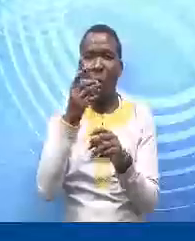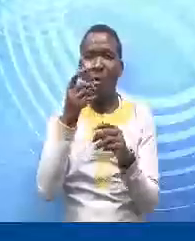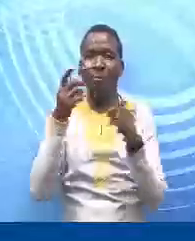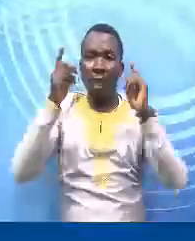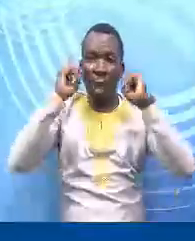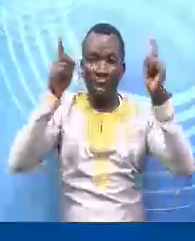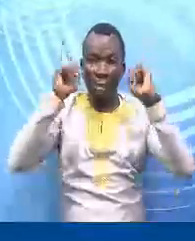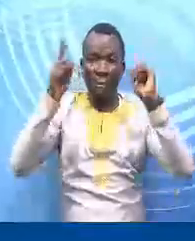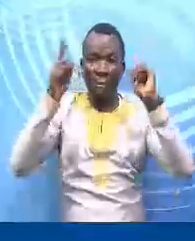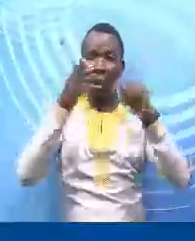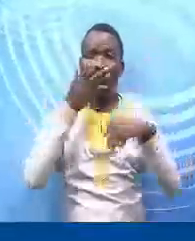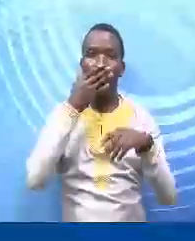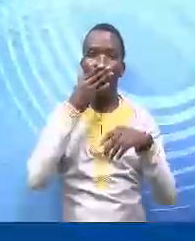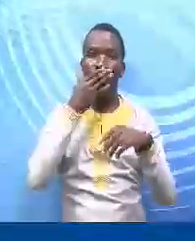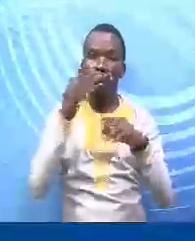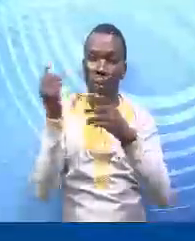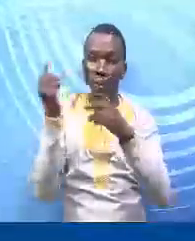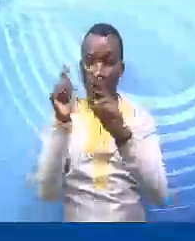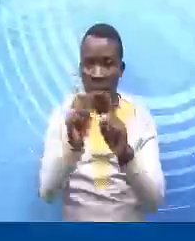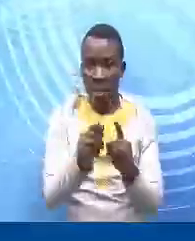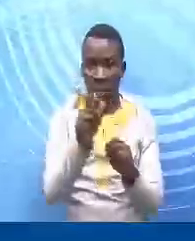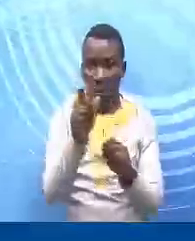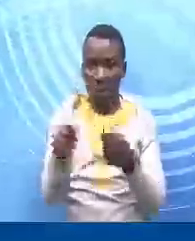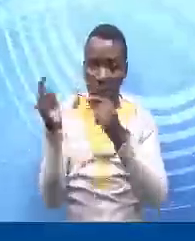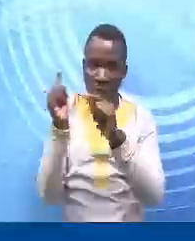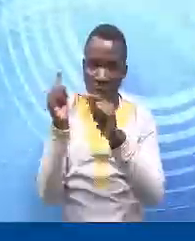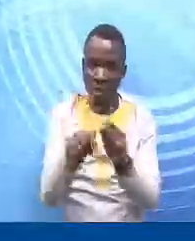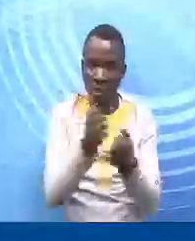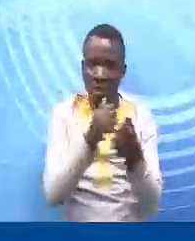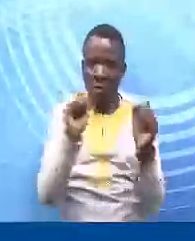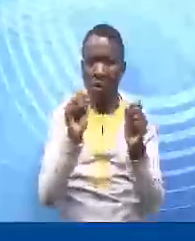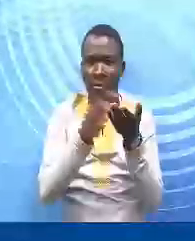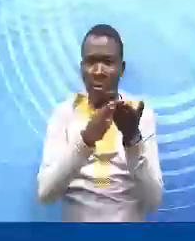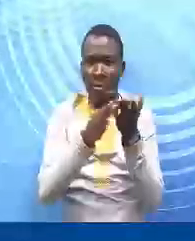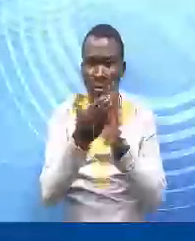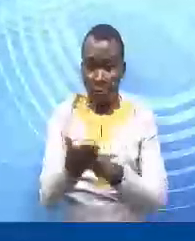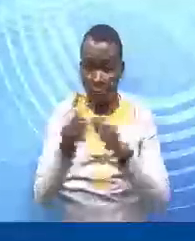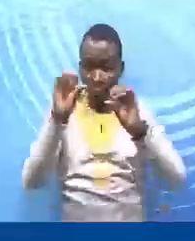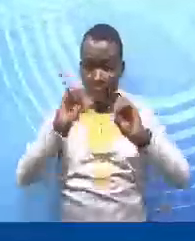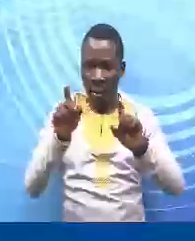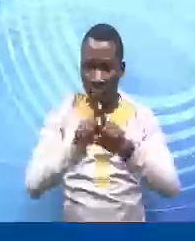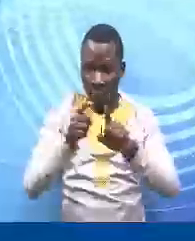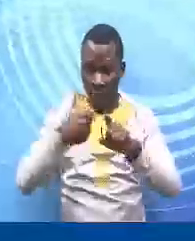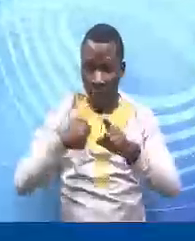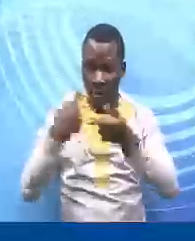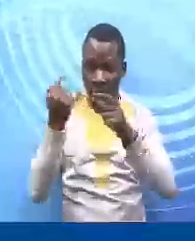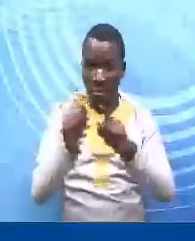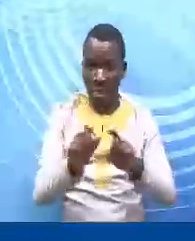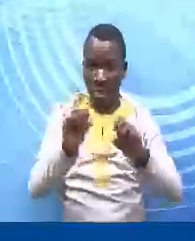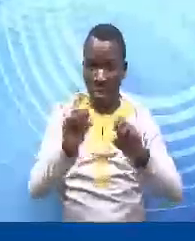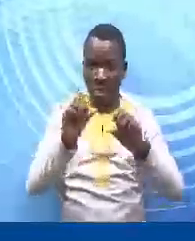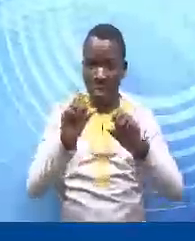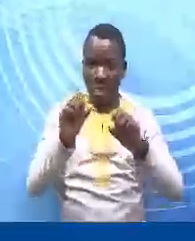ateye induru tugahurura ubu hano rero abaye umugome wabo n'ubu mukanya banteye ngo umusaza ngo anzaniye